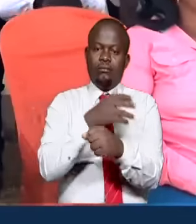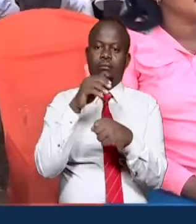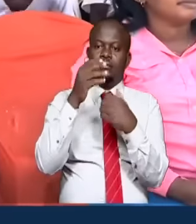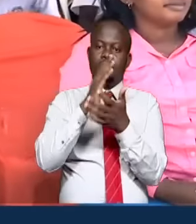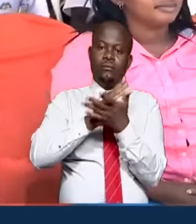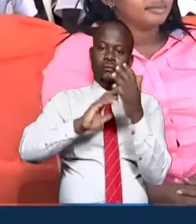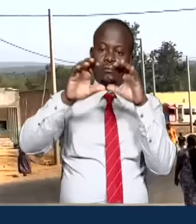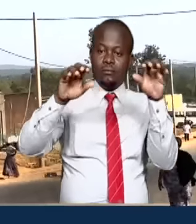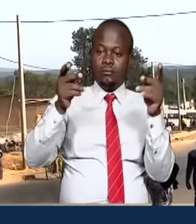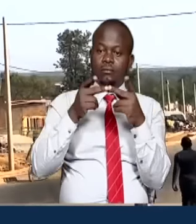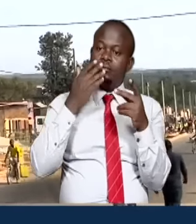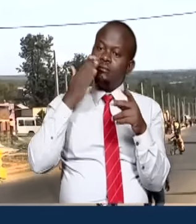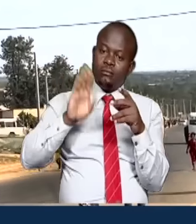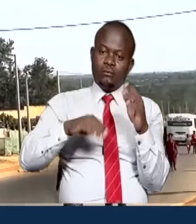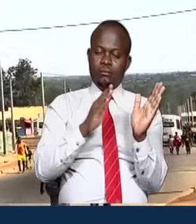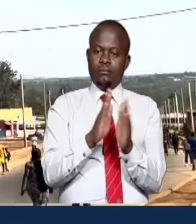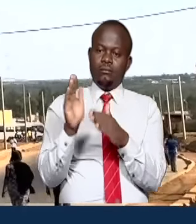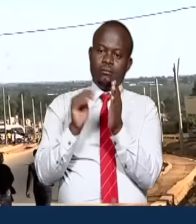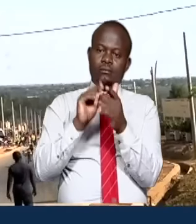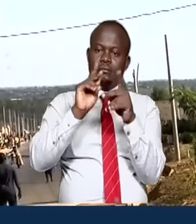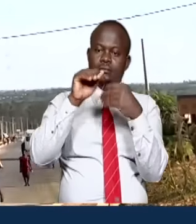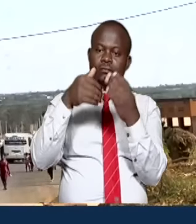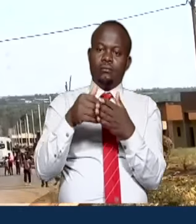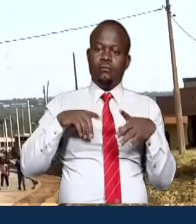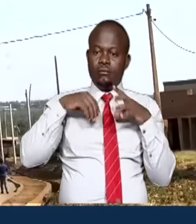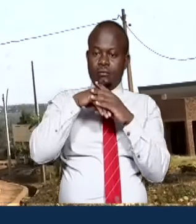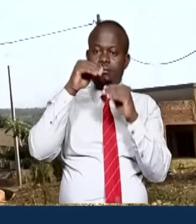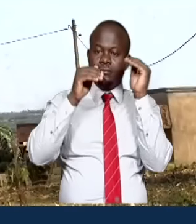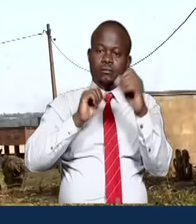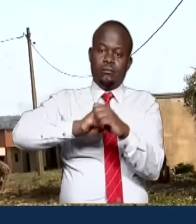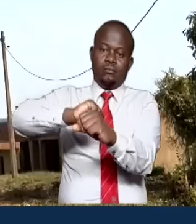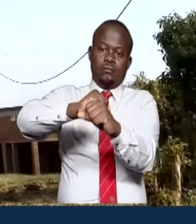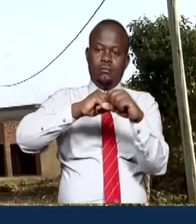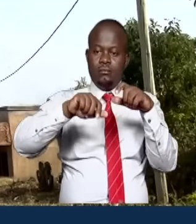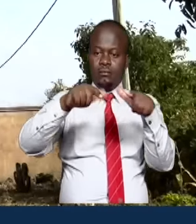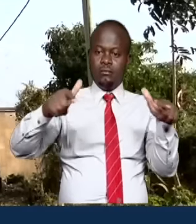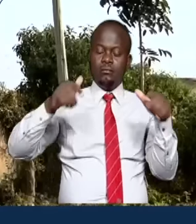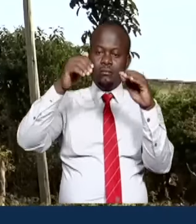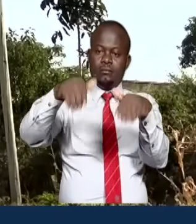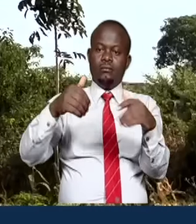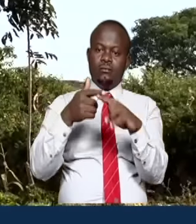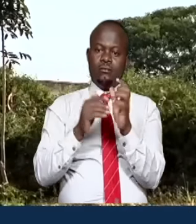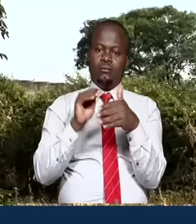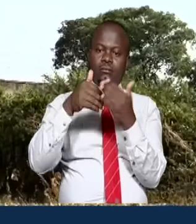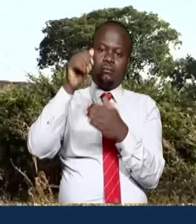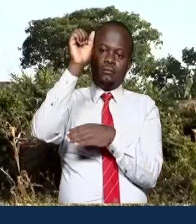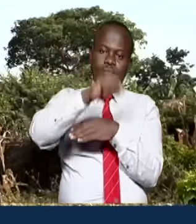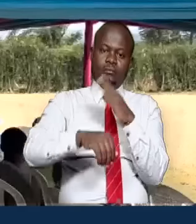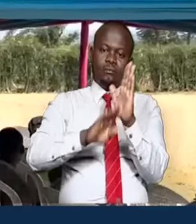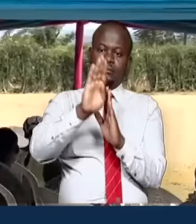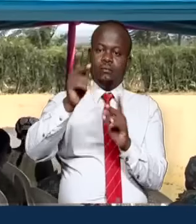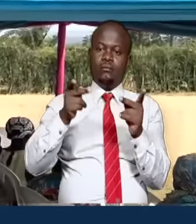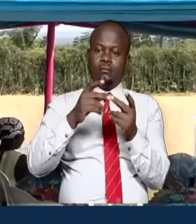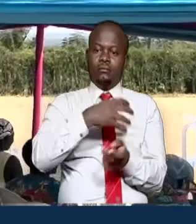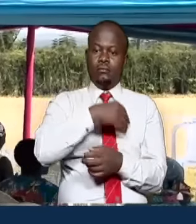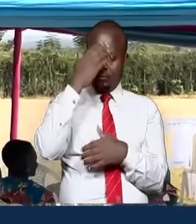dufatwa nk'amanegeka ngo dukwiye gutunganywa, akaba ariho abaturage batura mu rwego rwo gusigasira ubutaka buhingwa ndetse no kurushaho guteza imbere udukiriro kugira